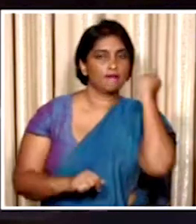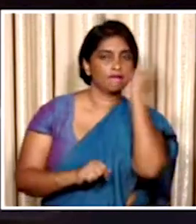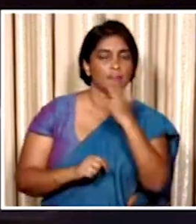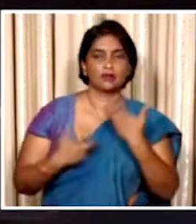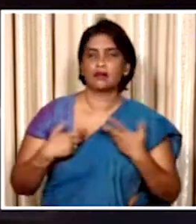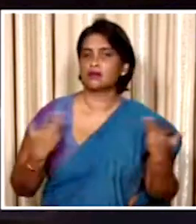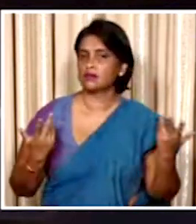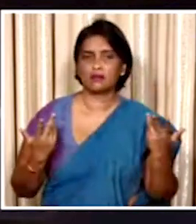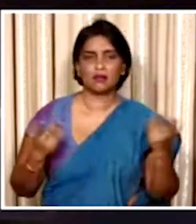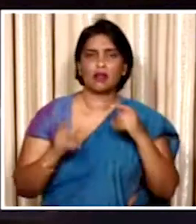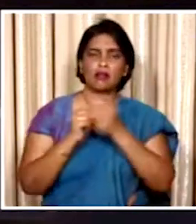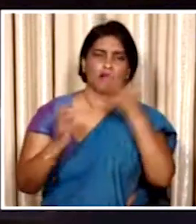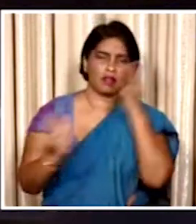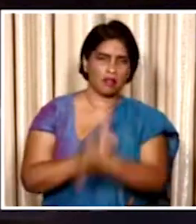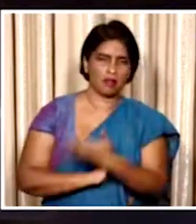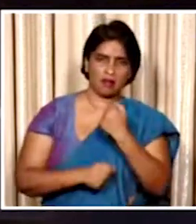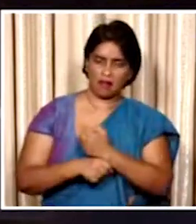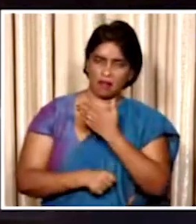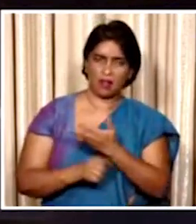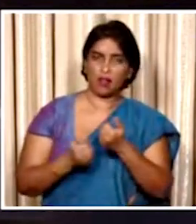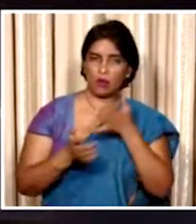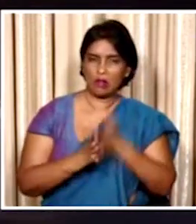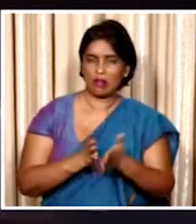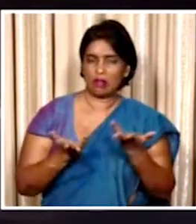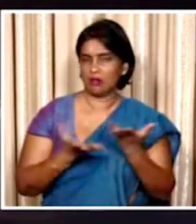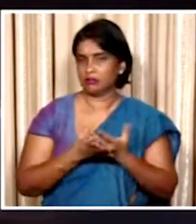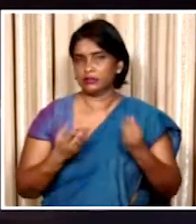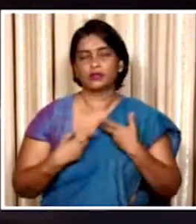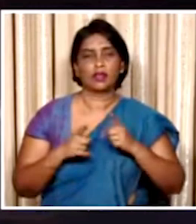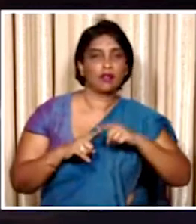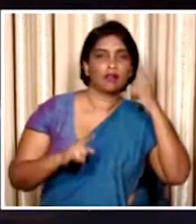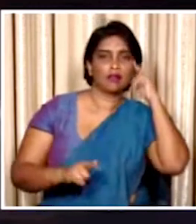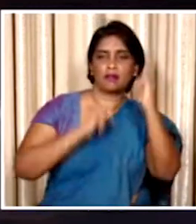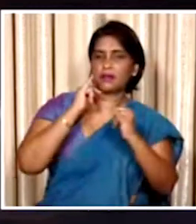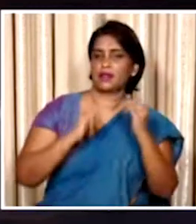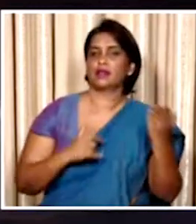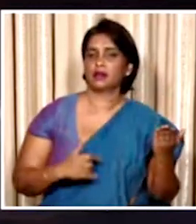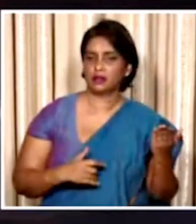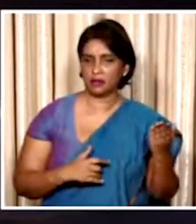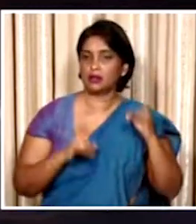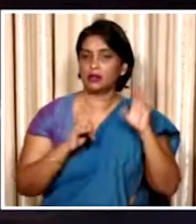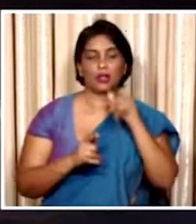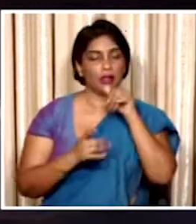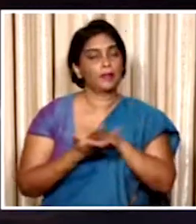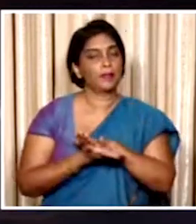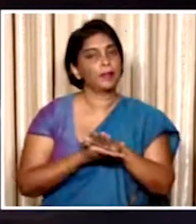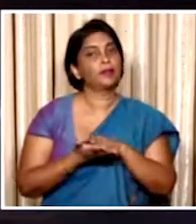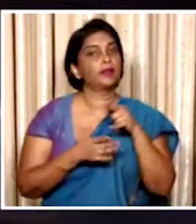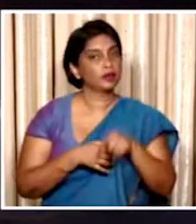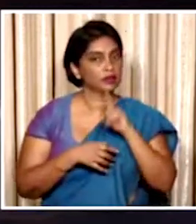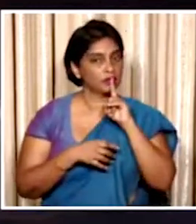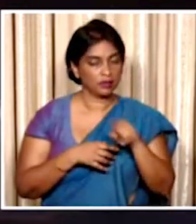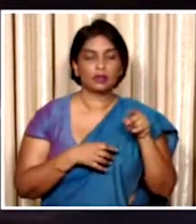හරියන්නේ නැහැ. ඒක ආණ්ඩුවේ වැරද්ද. ඉතින් මේ තමන්ගේ වැරද්ද වහගෙන මේ වෙන අභූත චෝදනා කළා තියෙන්නේ. ඉතා පැහැදිලිව මේකේ